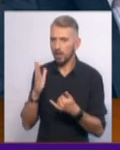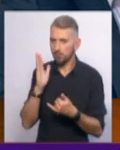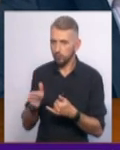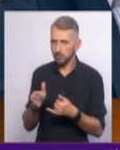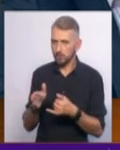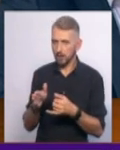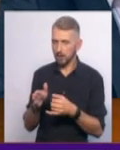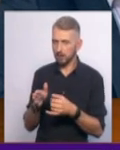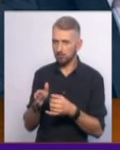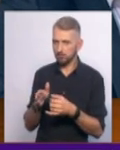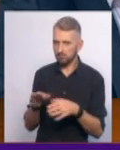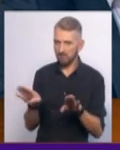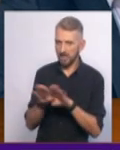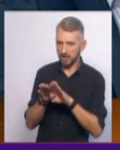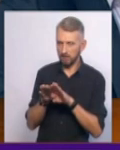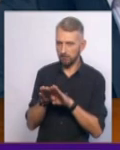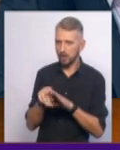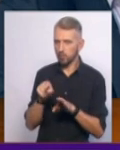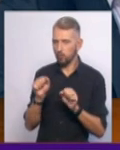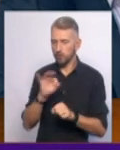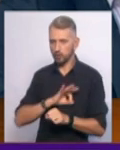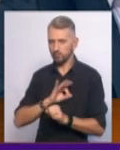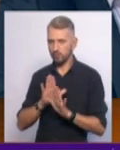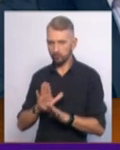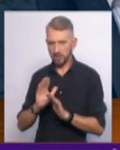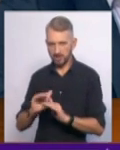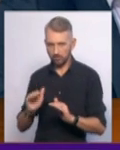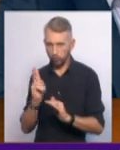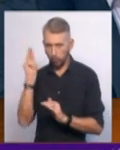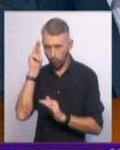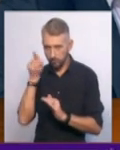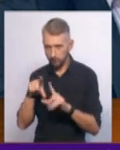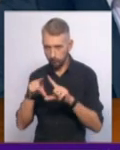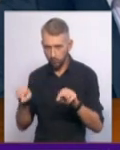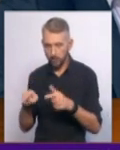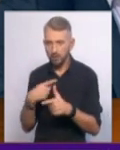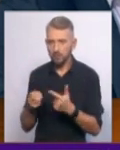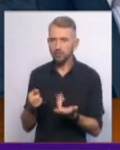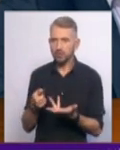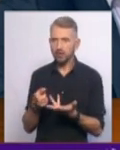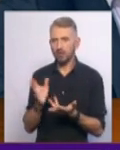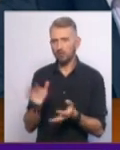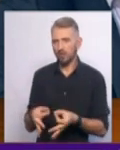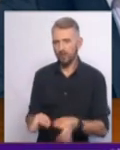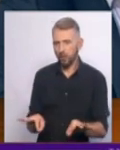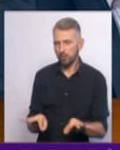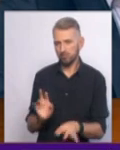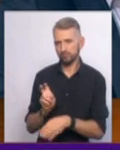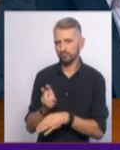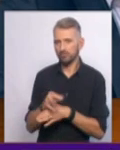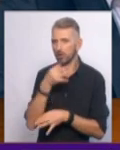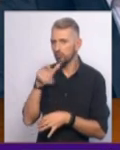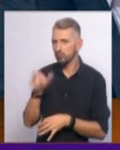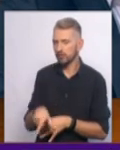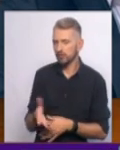закритими, для, тобто ними можуть користуватися тільки учні тих шкіл, за якими вони закріплені, чи все ж таки це будуть відкриті зони для